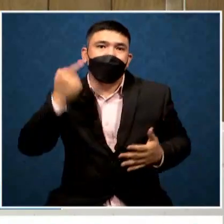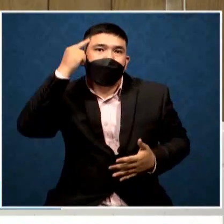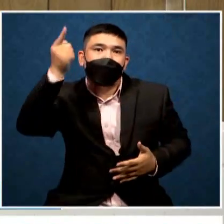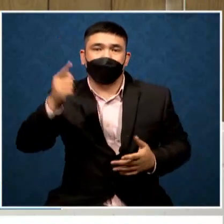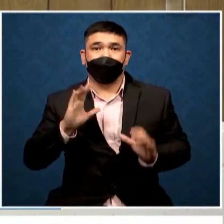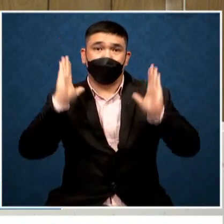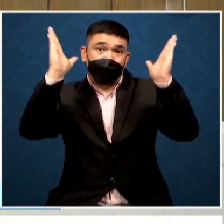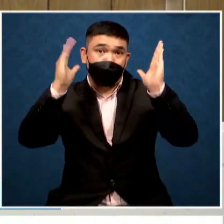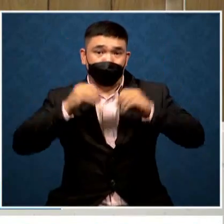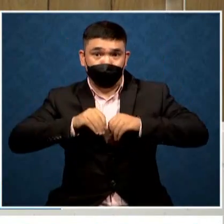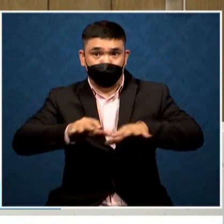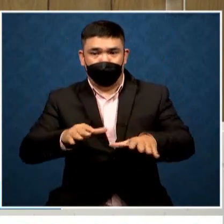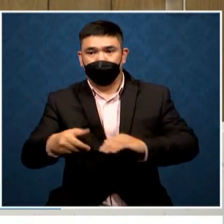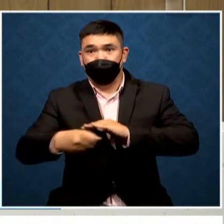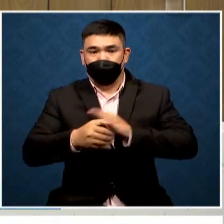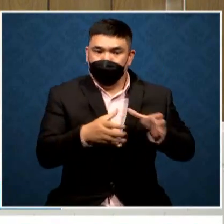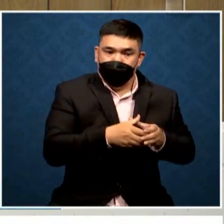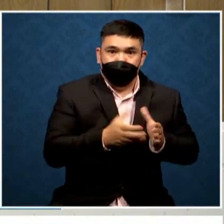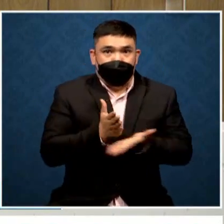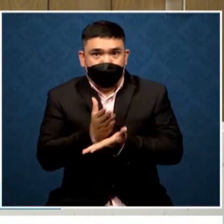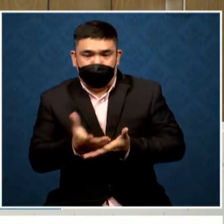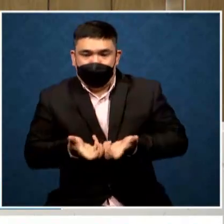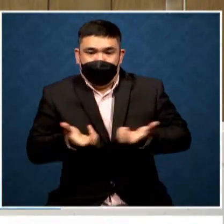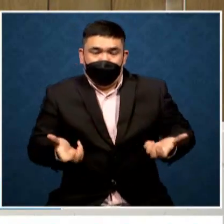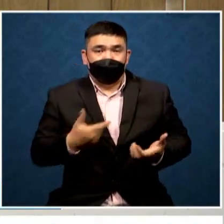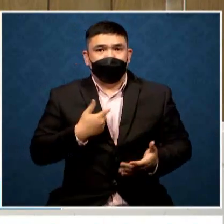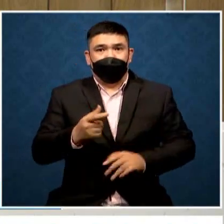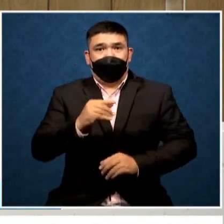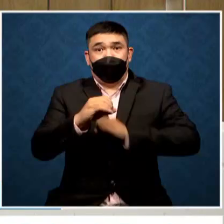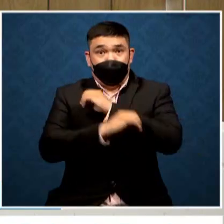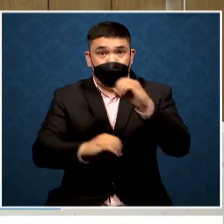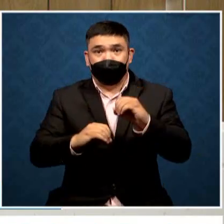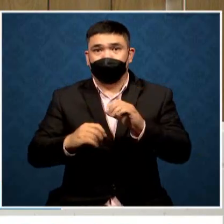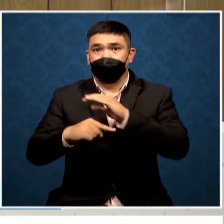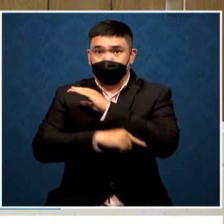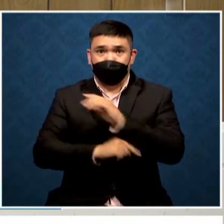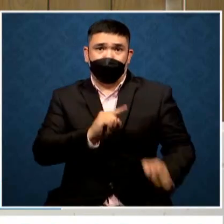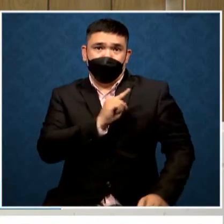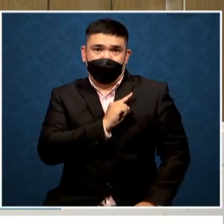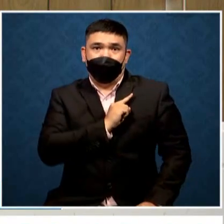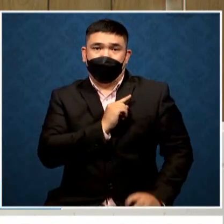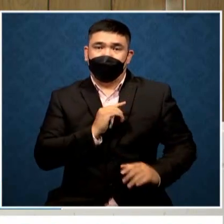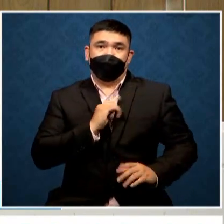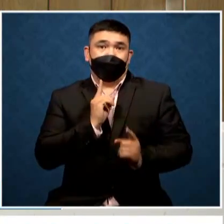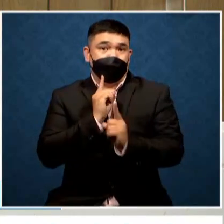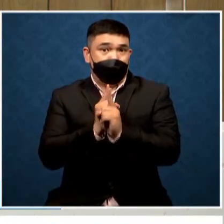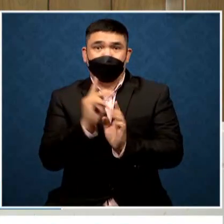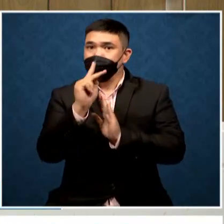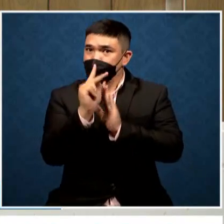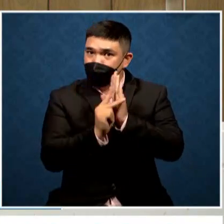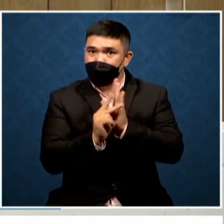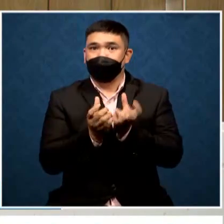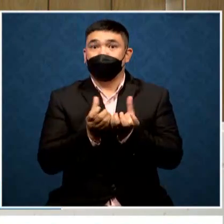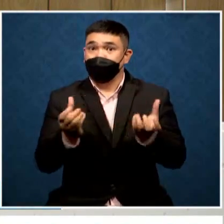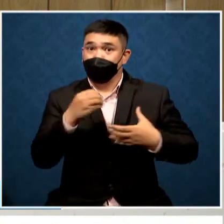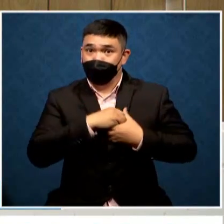บายใช่ปะไม่มีพวกไม่มีพ้องโปร่งใสรับผิดชอบทำตามหลักของหลักกฎหมายดูออฟล